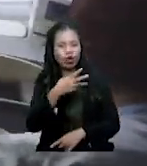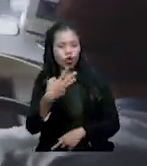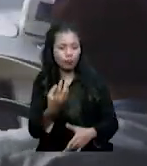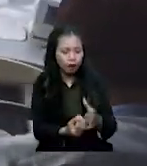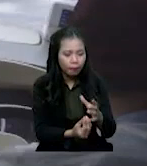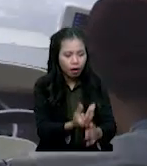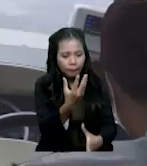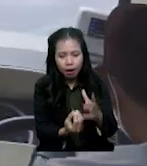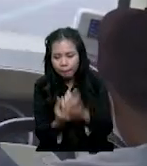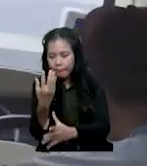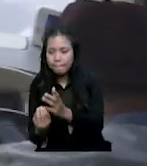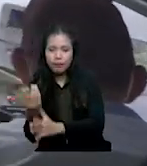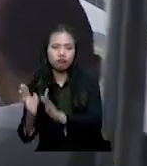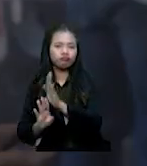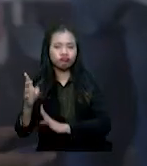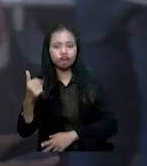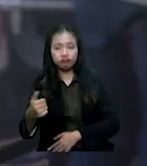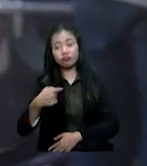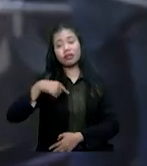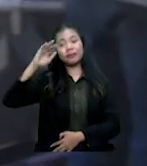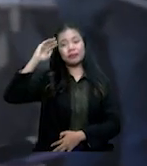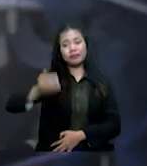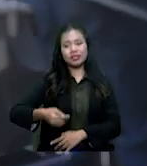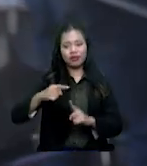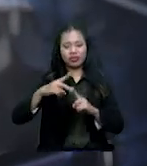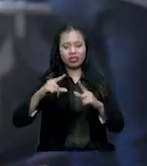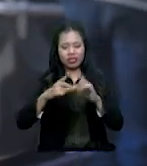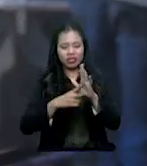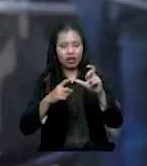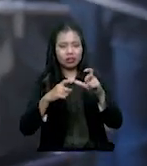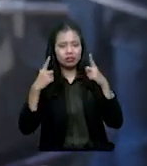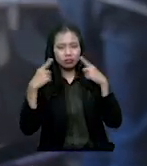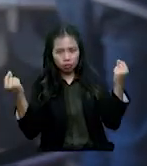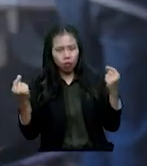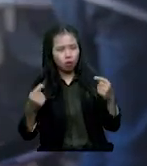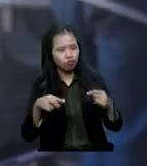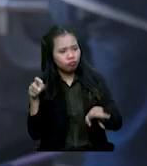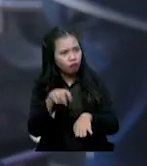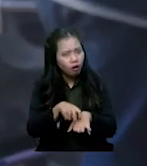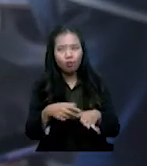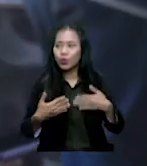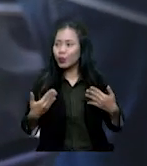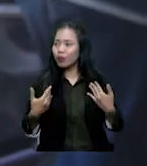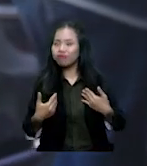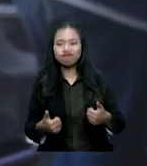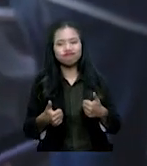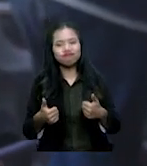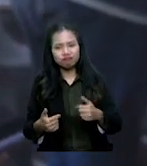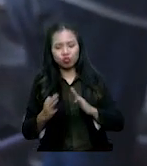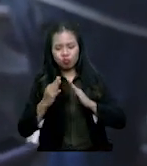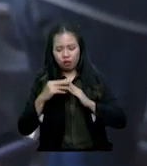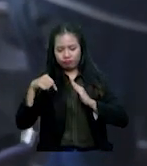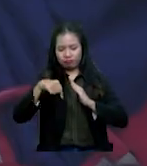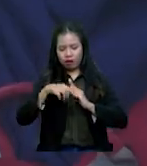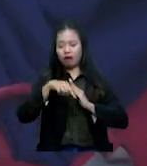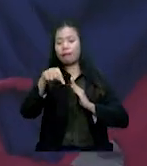Selama naik Trans Jateng itu menyenangkan dan mempermudah kita yang mempunyai rumah yang jarak jauh untuk ke kota